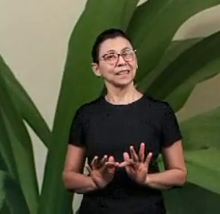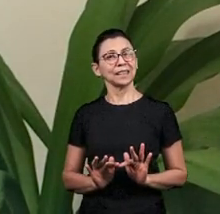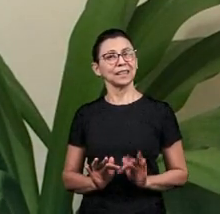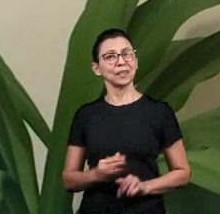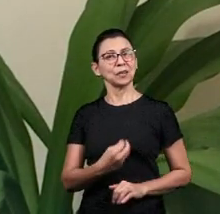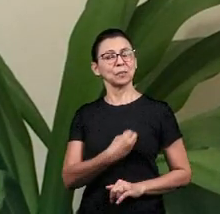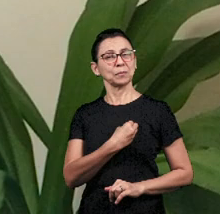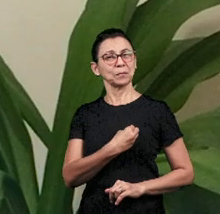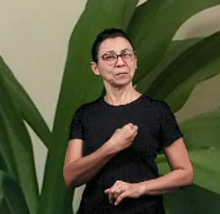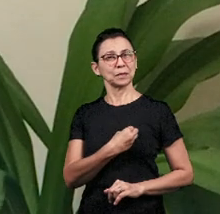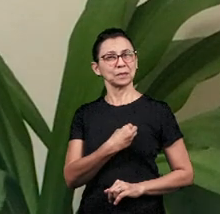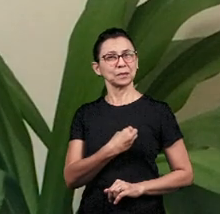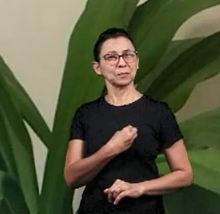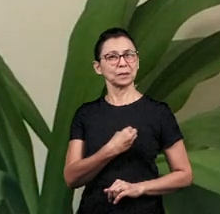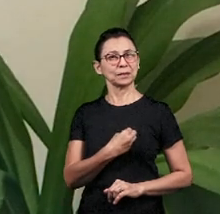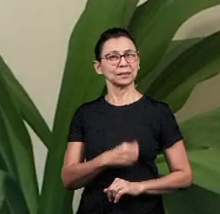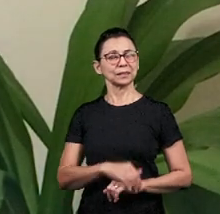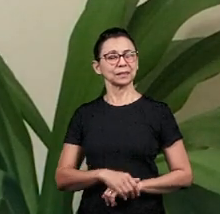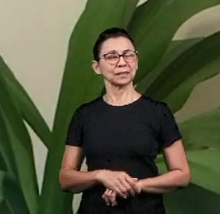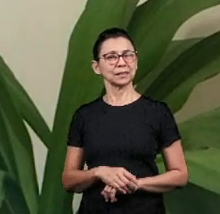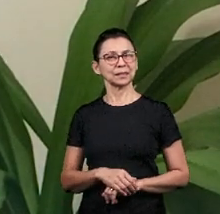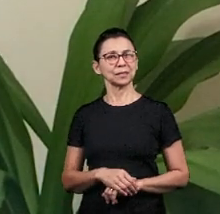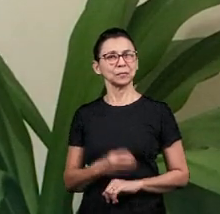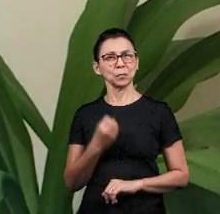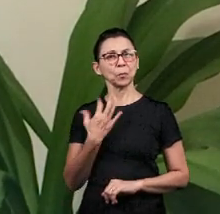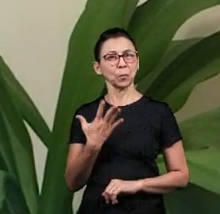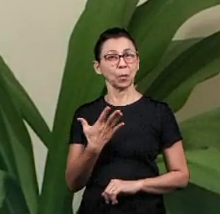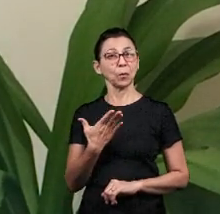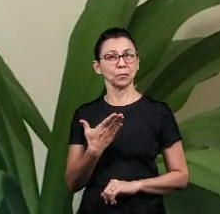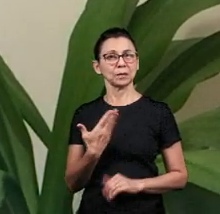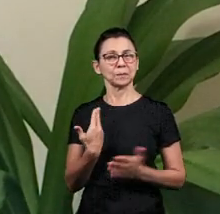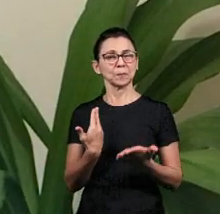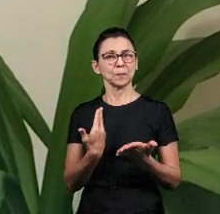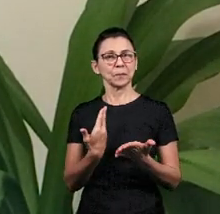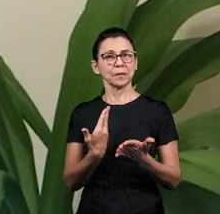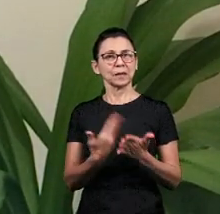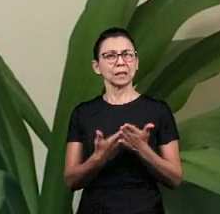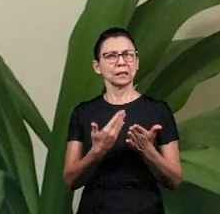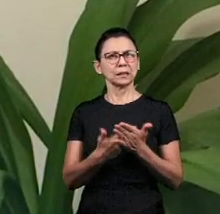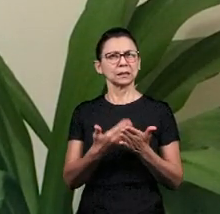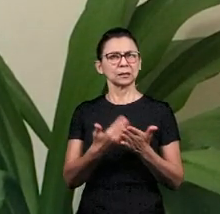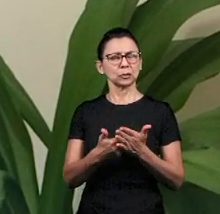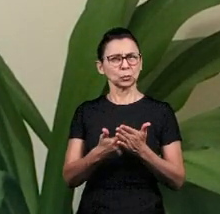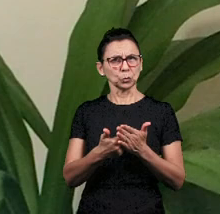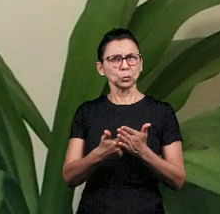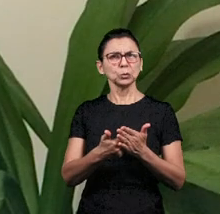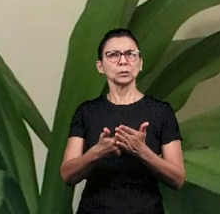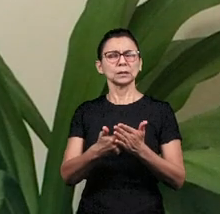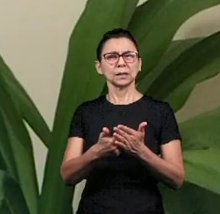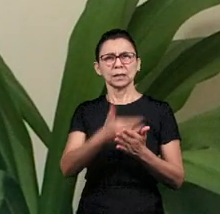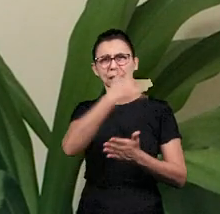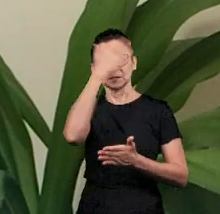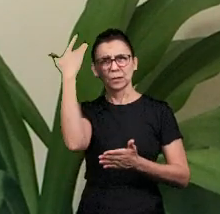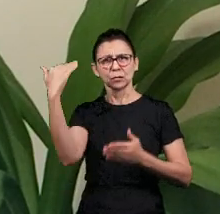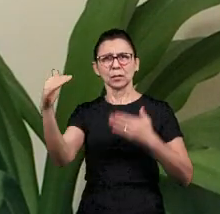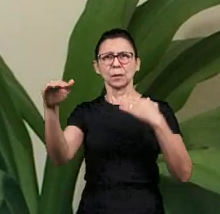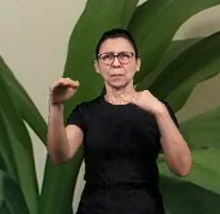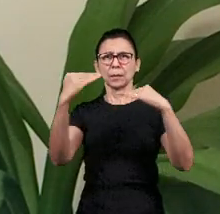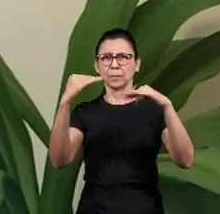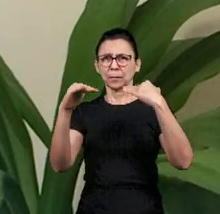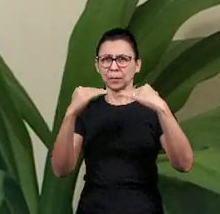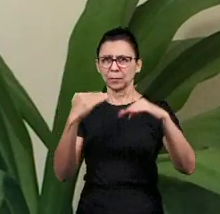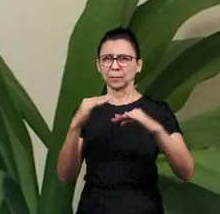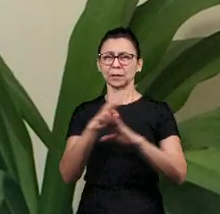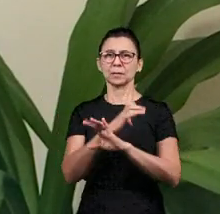participation record des études qui ont été envoyées pour notre école biblique dominicale,